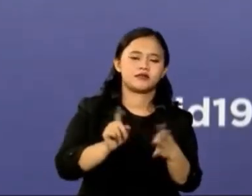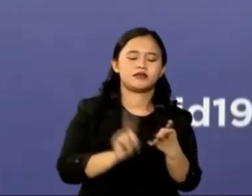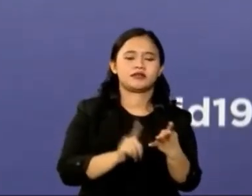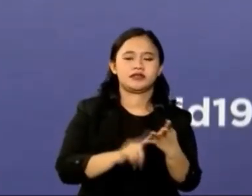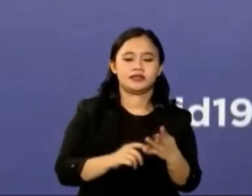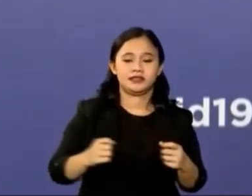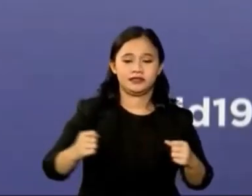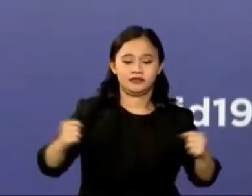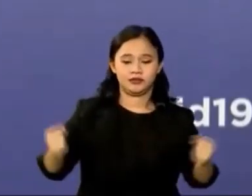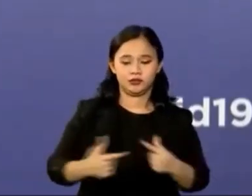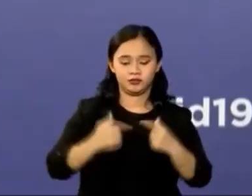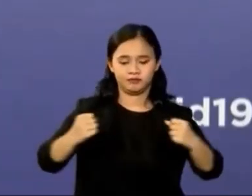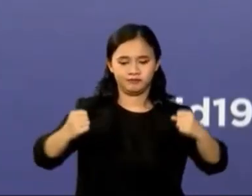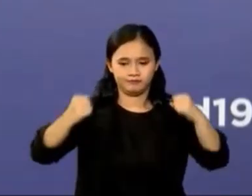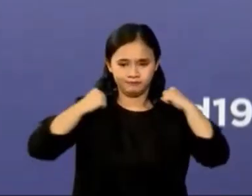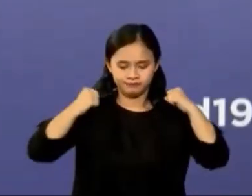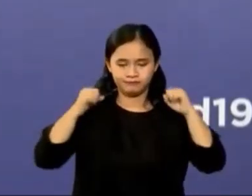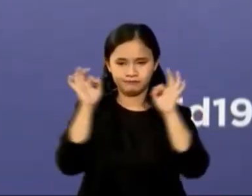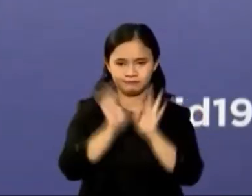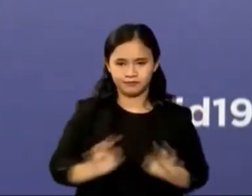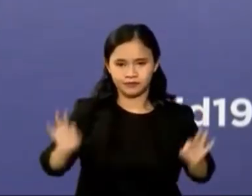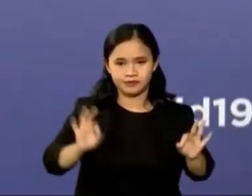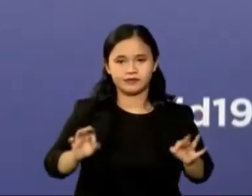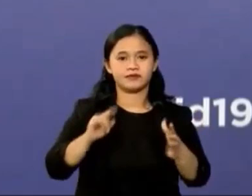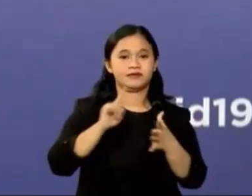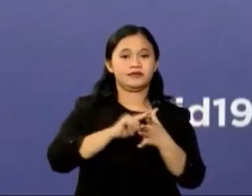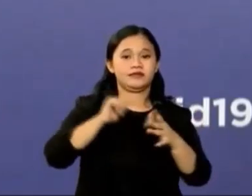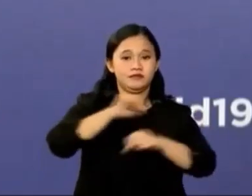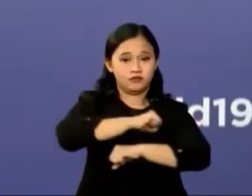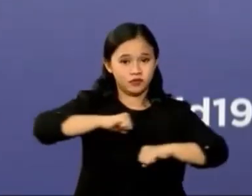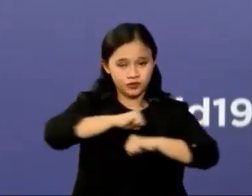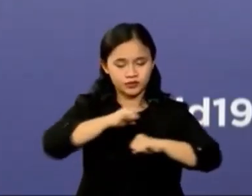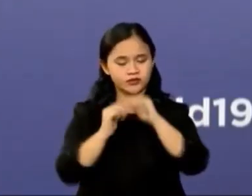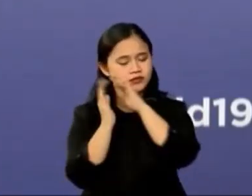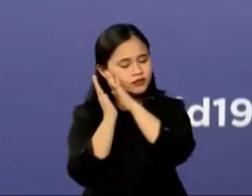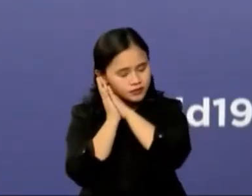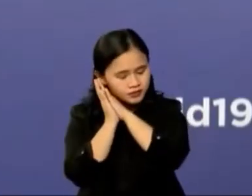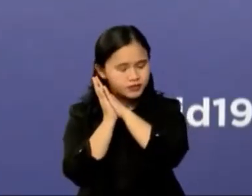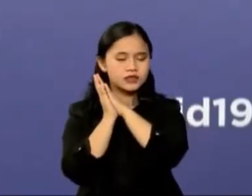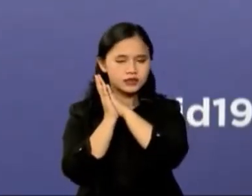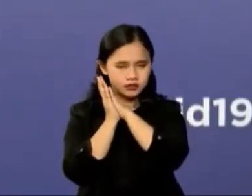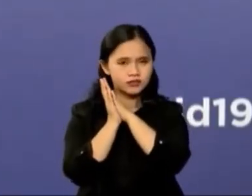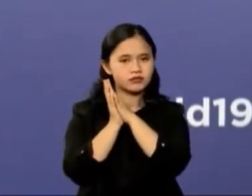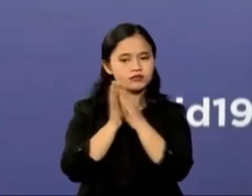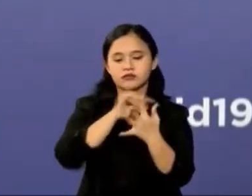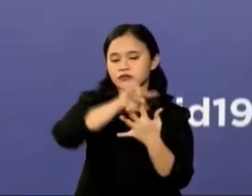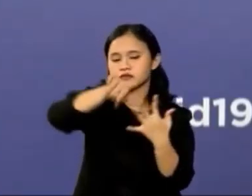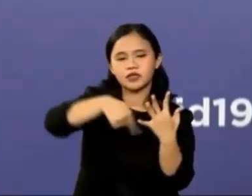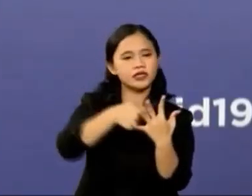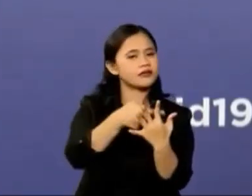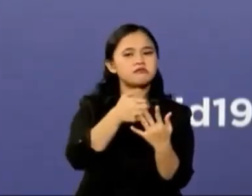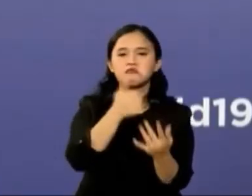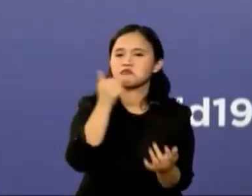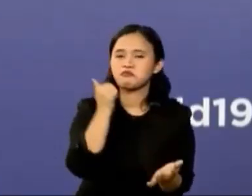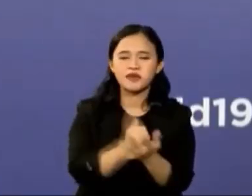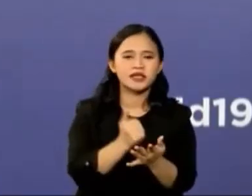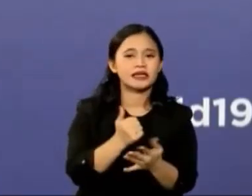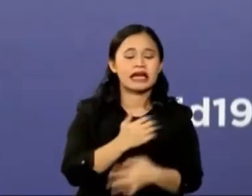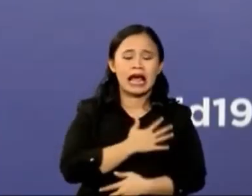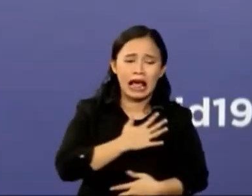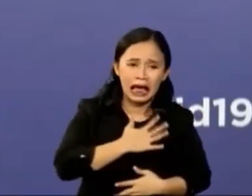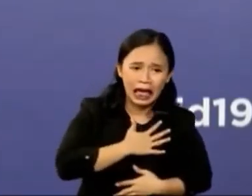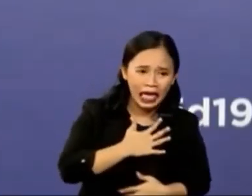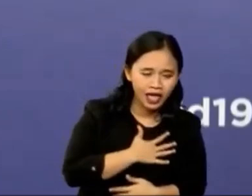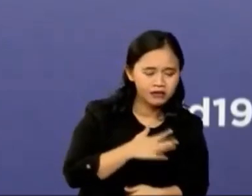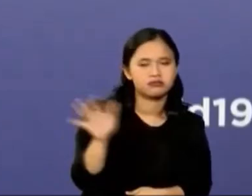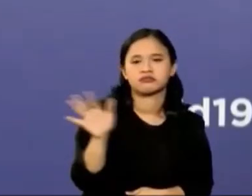hidup bersih sehat, cukup aktivitas fisik dan istirahat, ini menjadi penting. Hindarkan